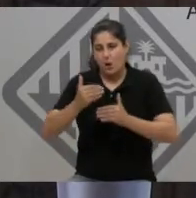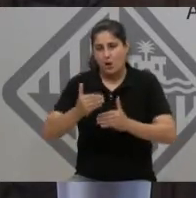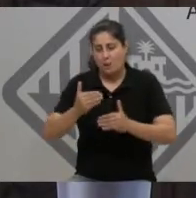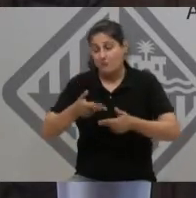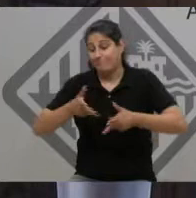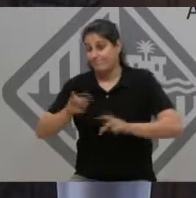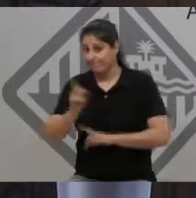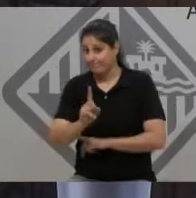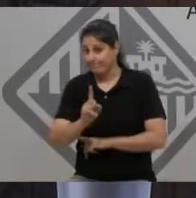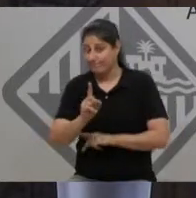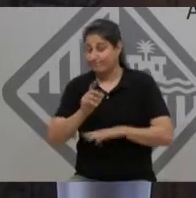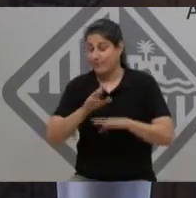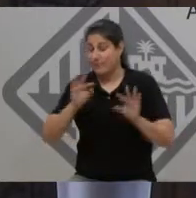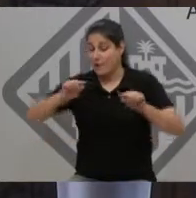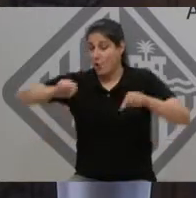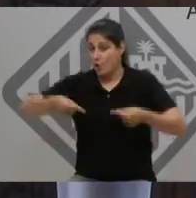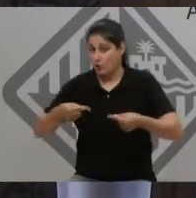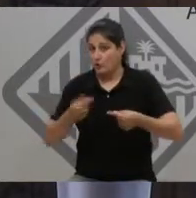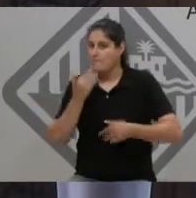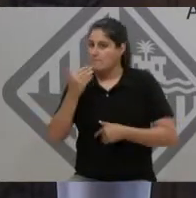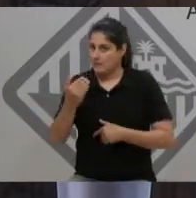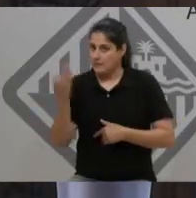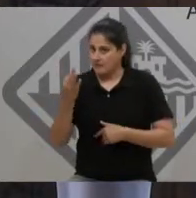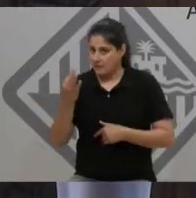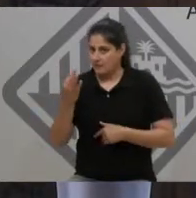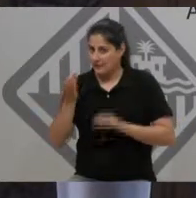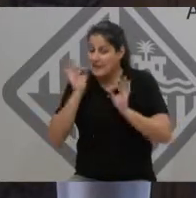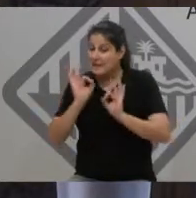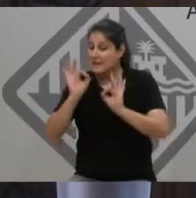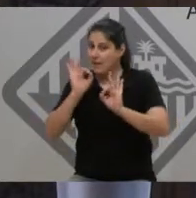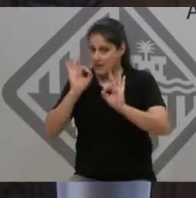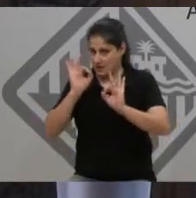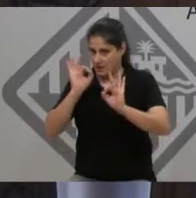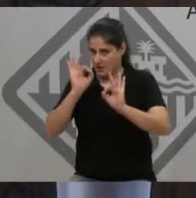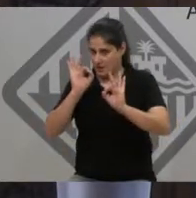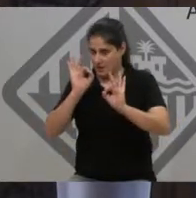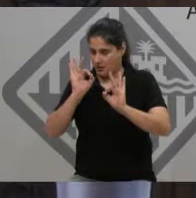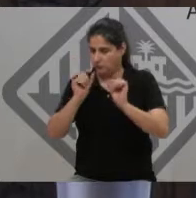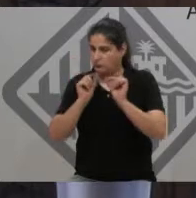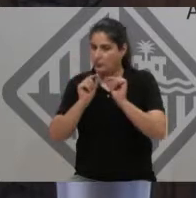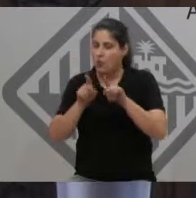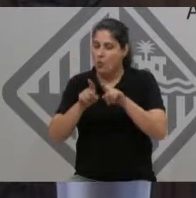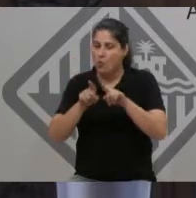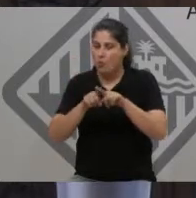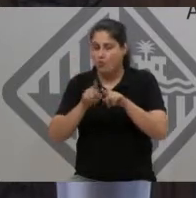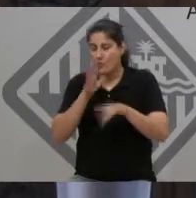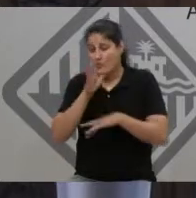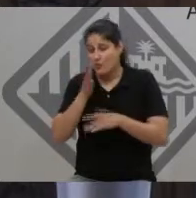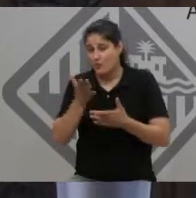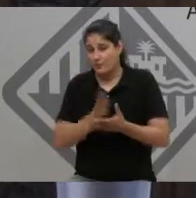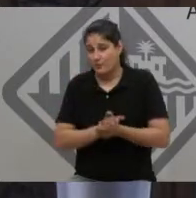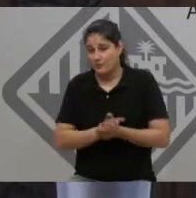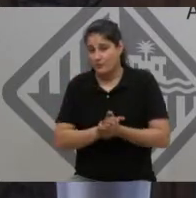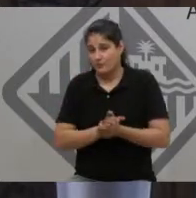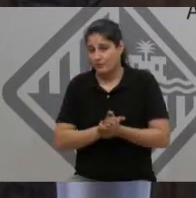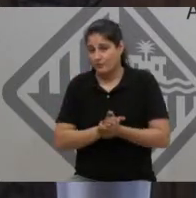permeses en matèria de contractes. Demanem que se faci un especial èmfasi en aquest tema. Per què? Perquè ha estat